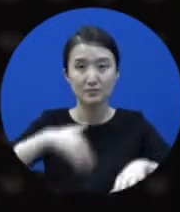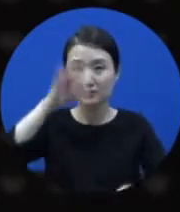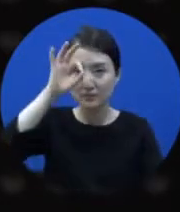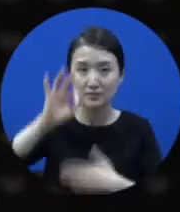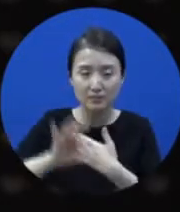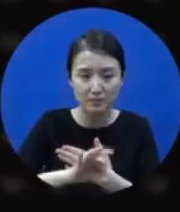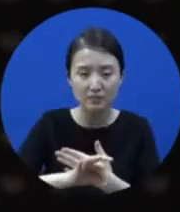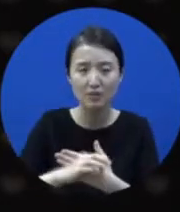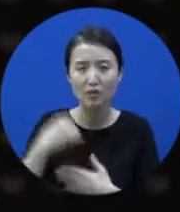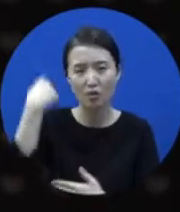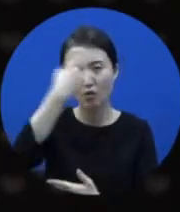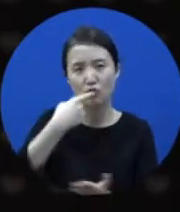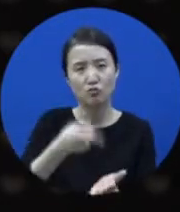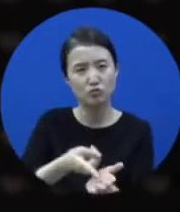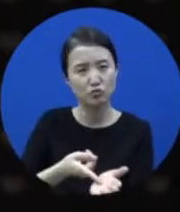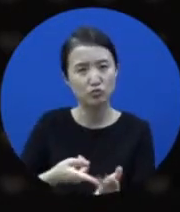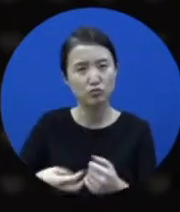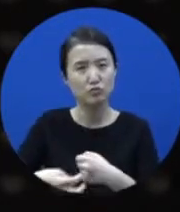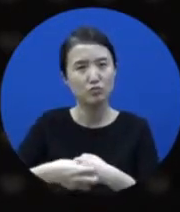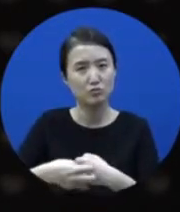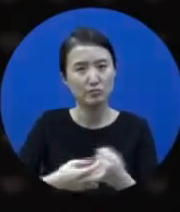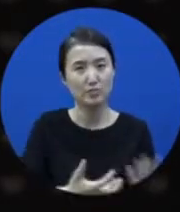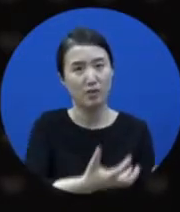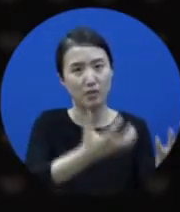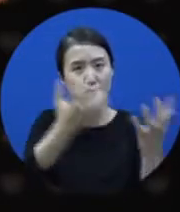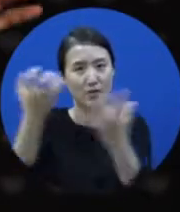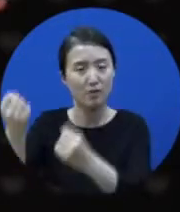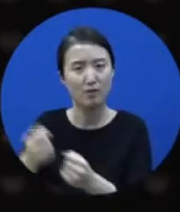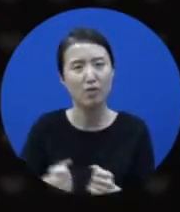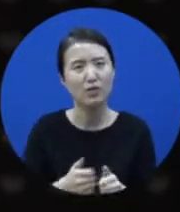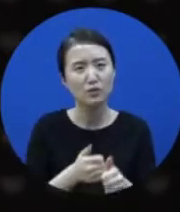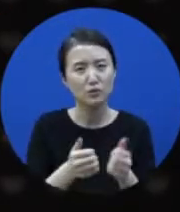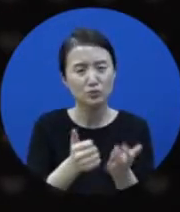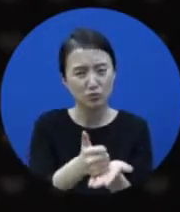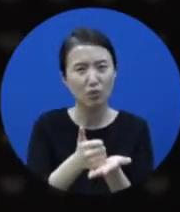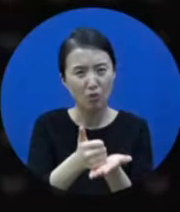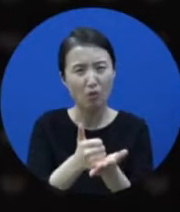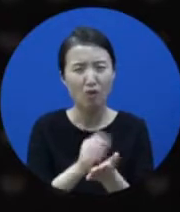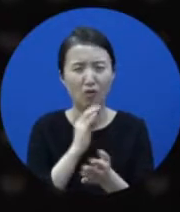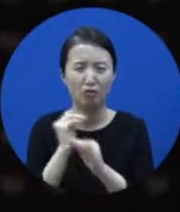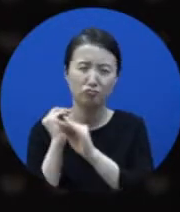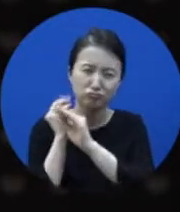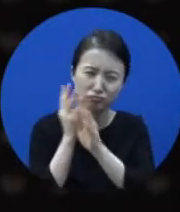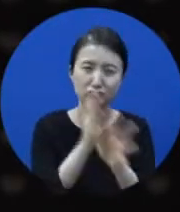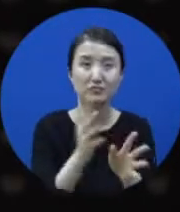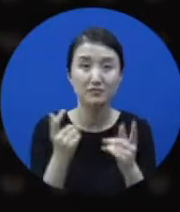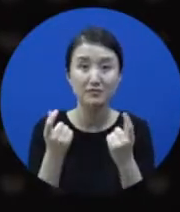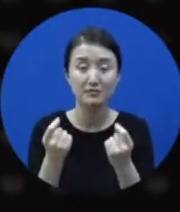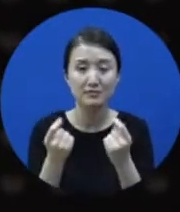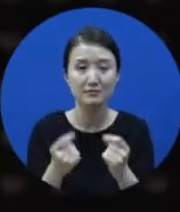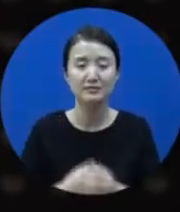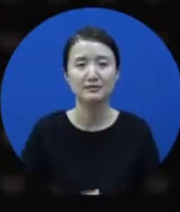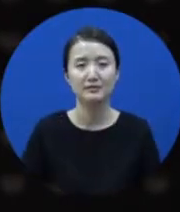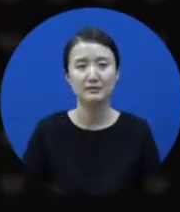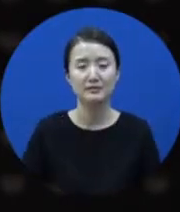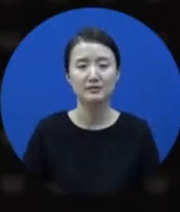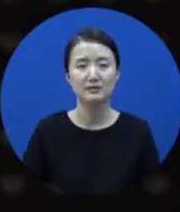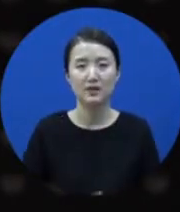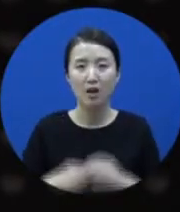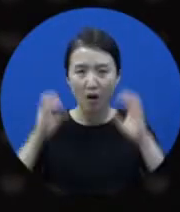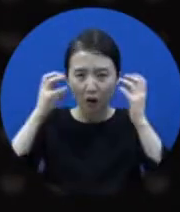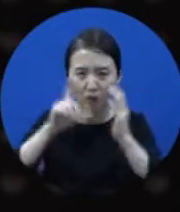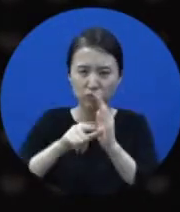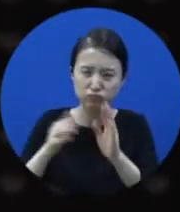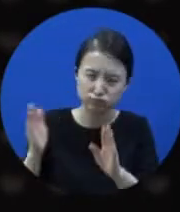이룬다고 합니다. 제가 얼마 전에 이야기를 들었는데 뭐 너무나 어린 학생들이 간다고 해요. 그리고 내가 좀 더 예뻐 보이기